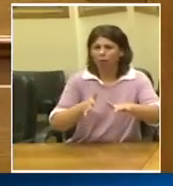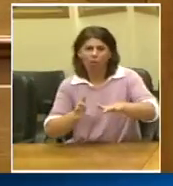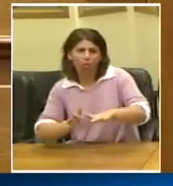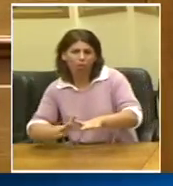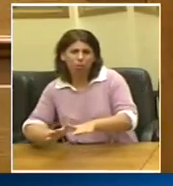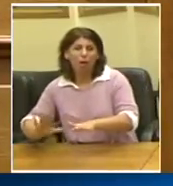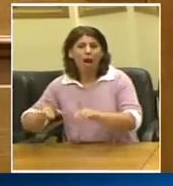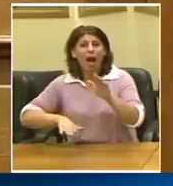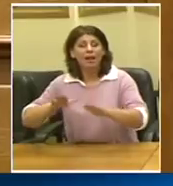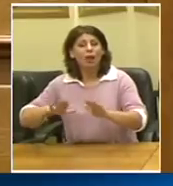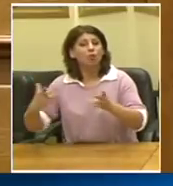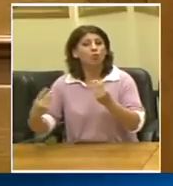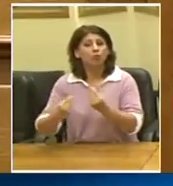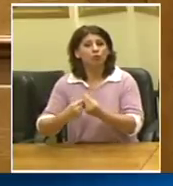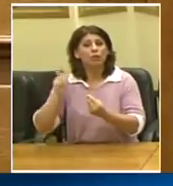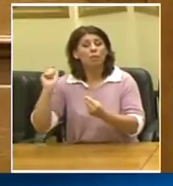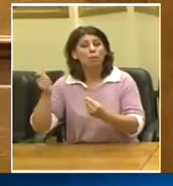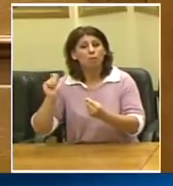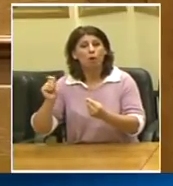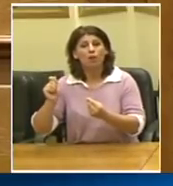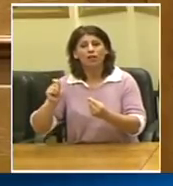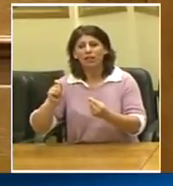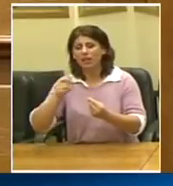την πολιτική σας λογοδιάρεια.